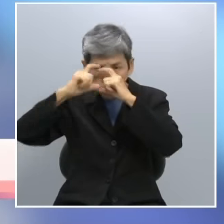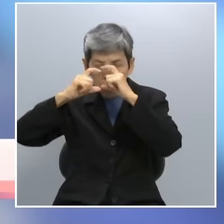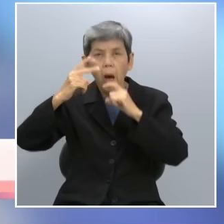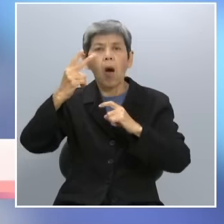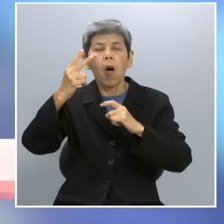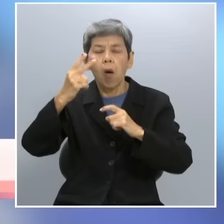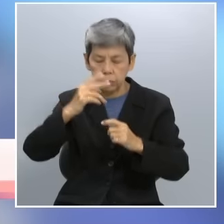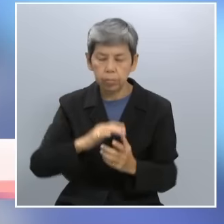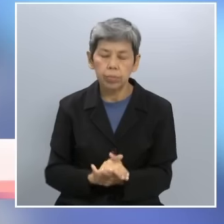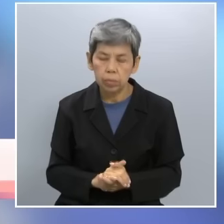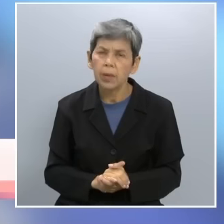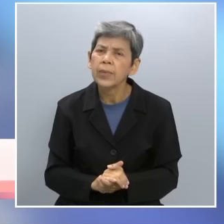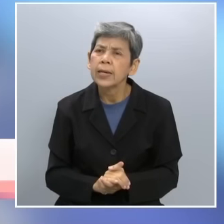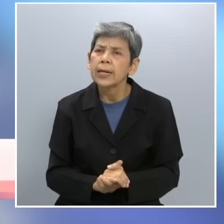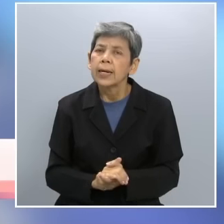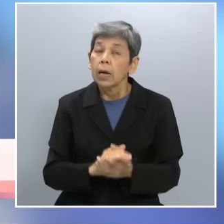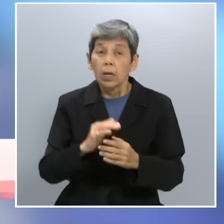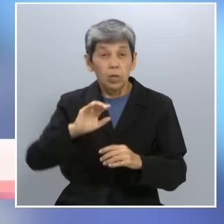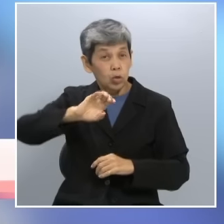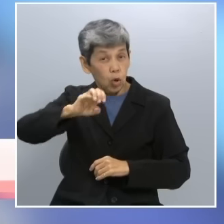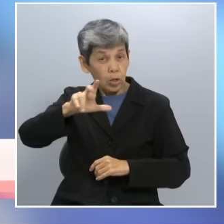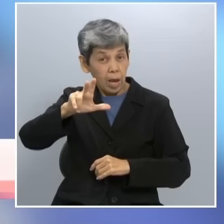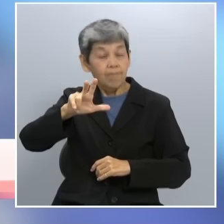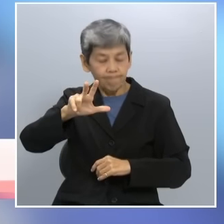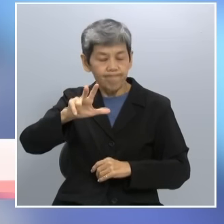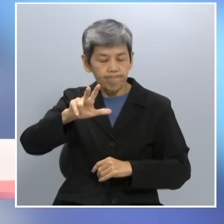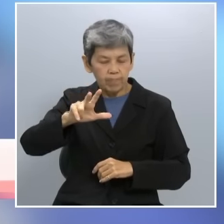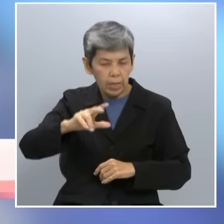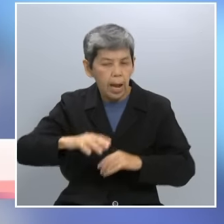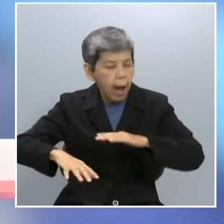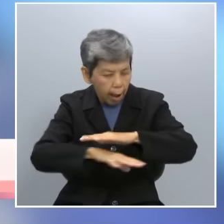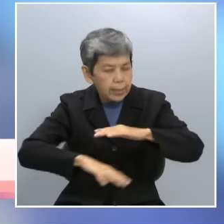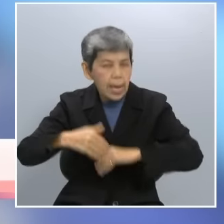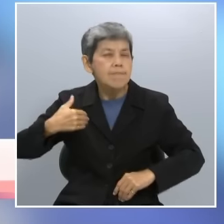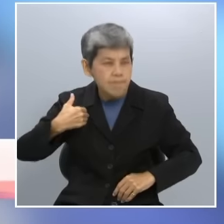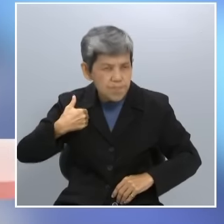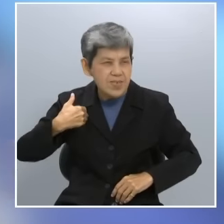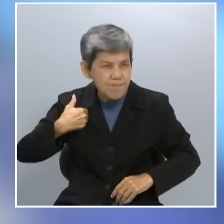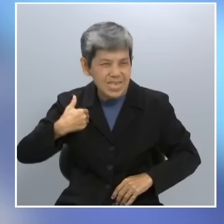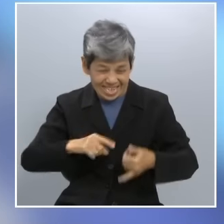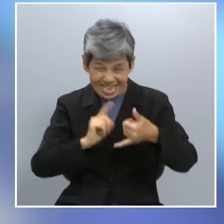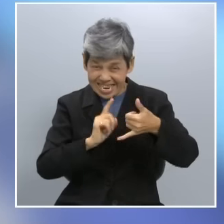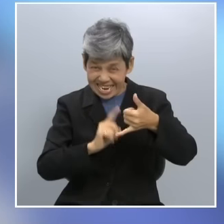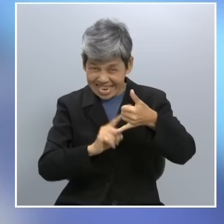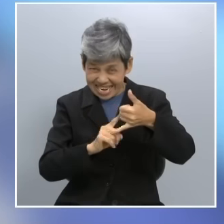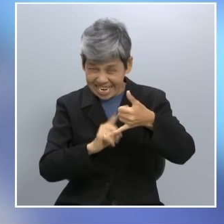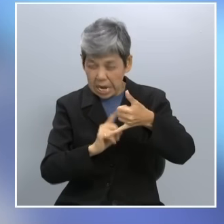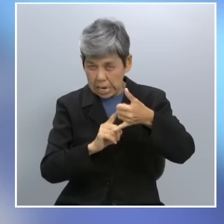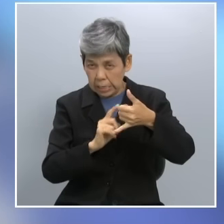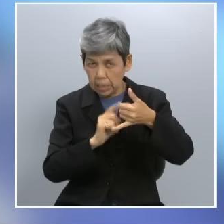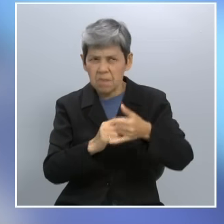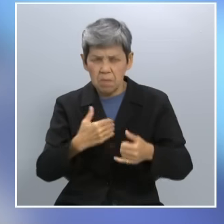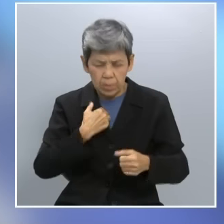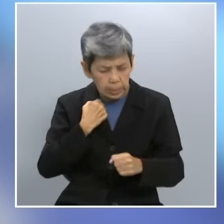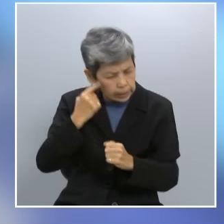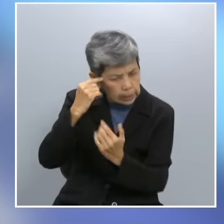ครับทีนี้คุณผู้ชมครับทางฝั่งของช่อง 3ของเรานะฮะได้หลักฐานสำคัญครับที่แสดงให้เห็นว่าคนร้ายหรือผู้ต้องสงสัยนั้นมีการ